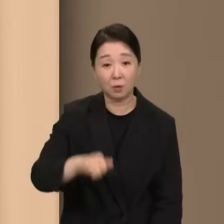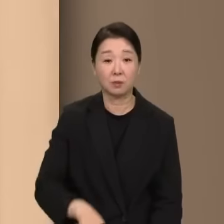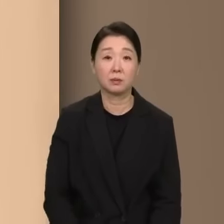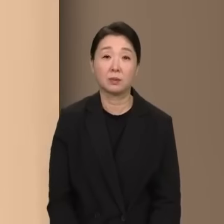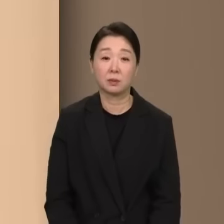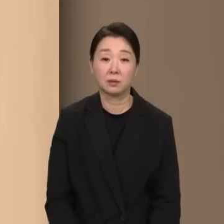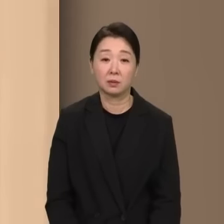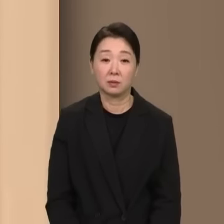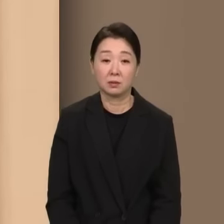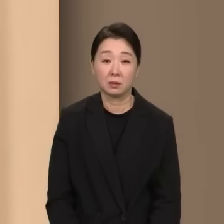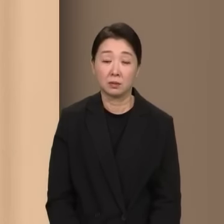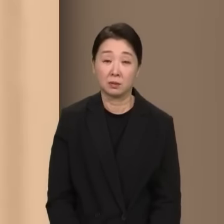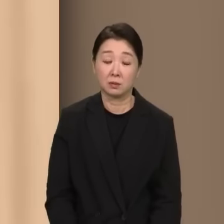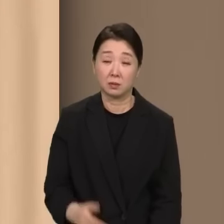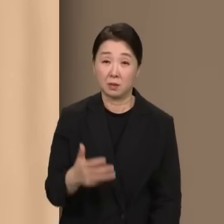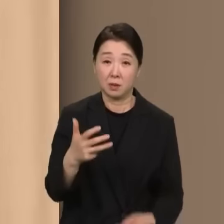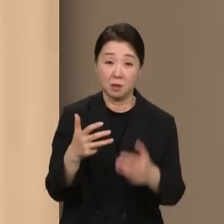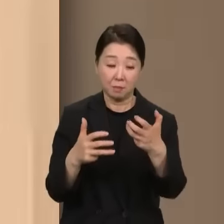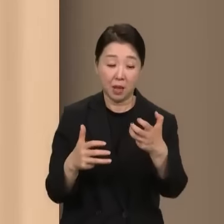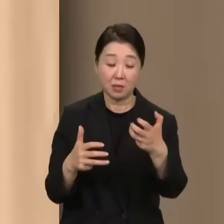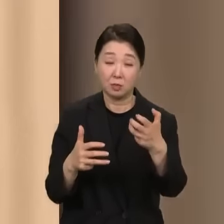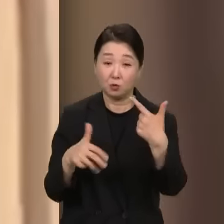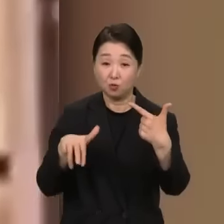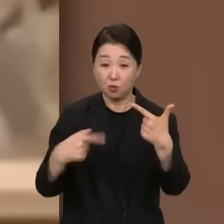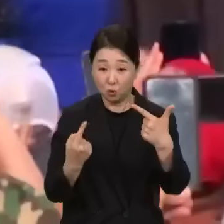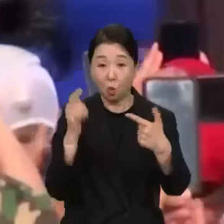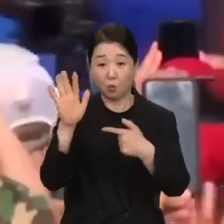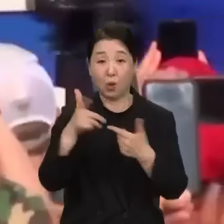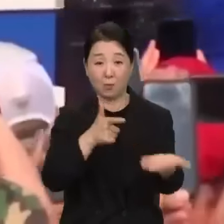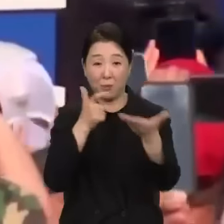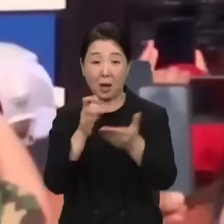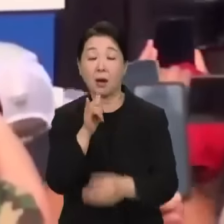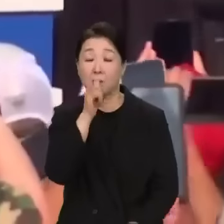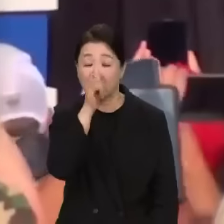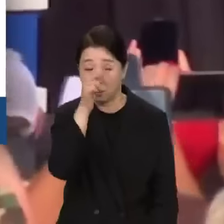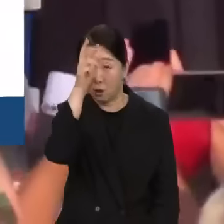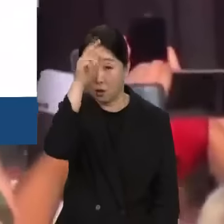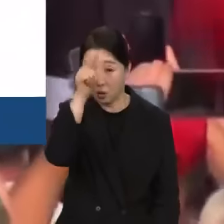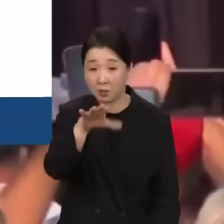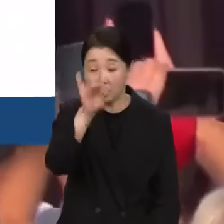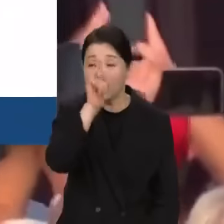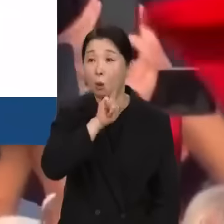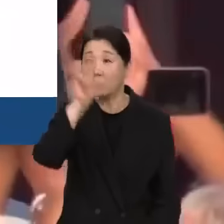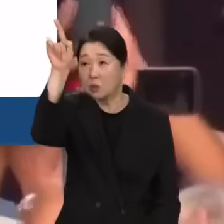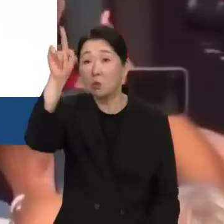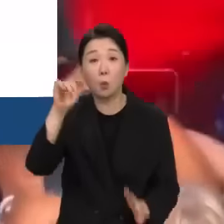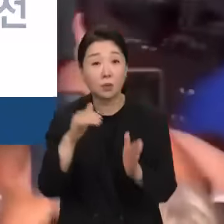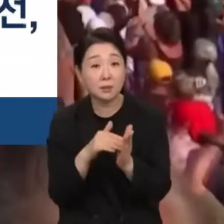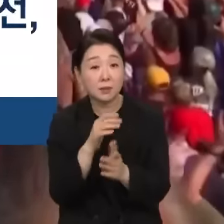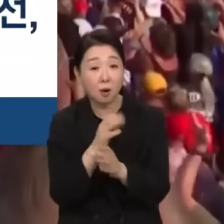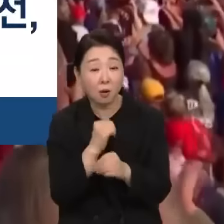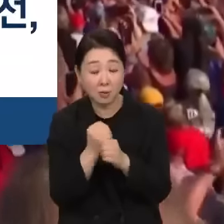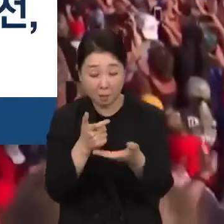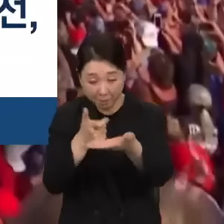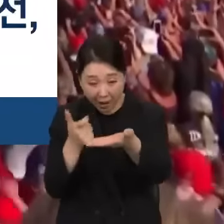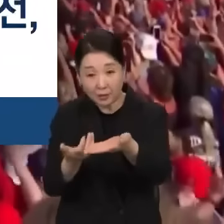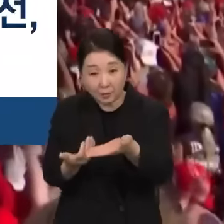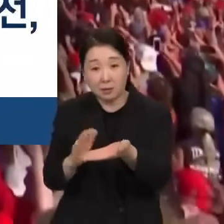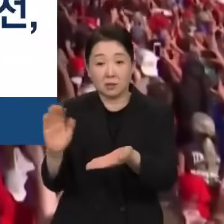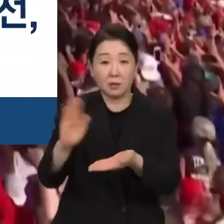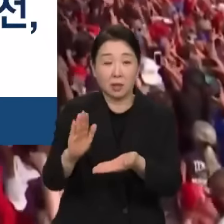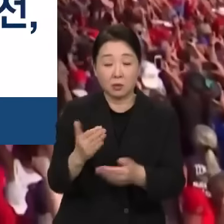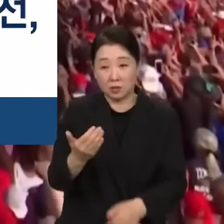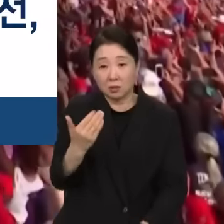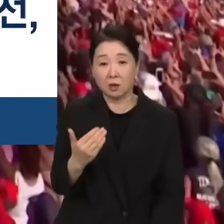Officer. He's on the roof. 경고 86초 후 총격음이 시작됐습니다. 게다가 경찰이 처음 신고를 받은 건 발사 직전이 아니라